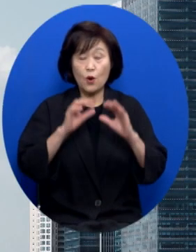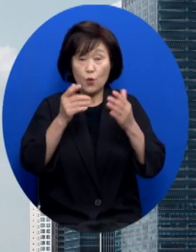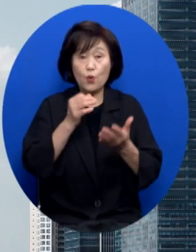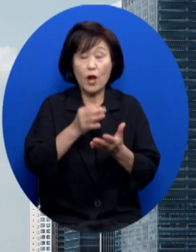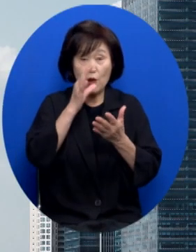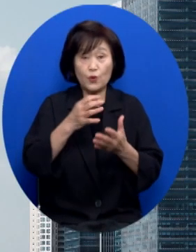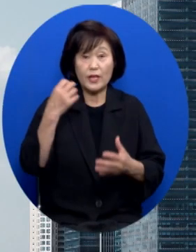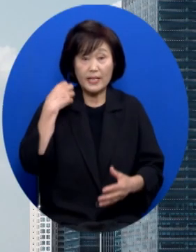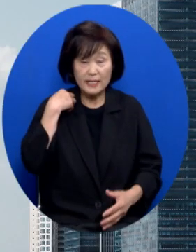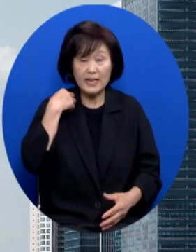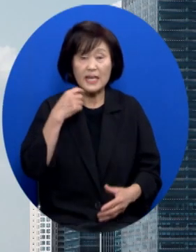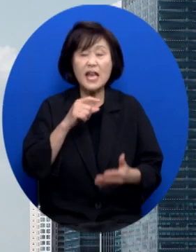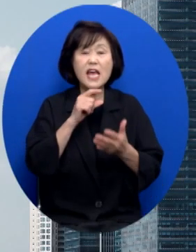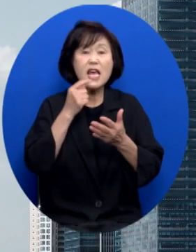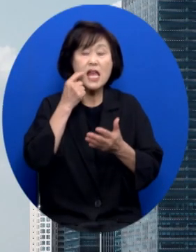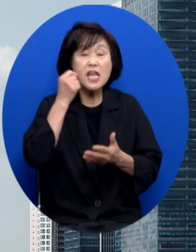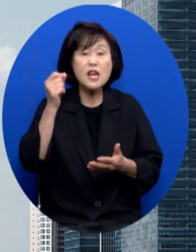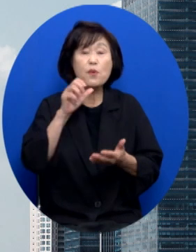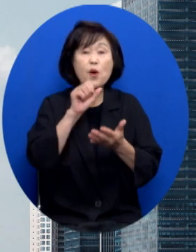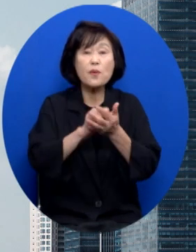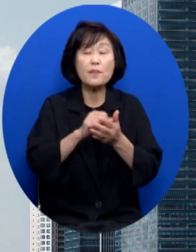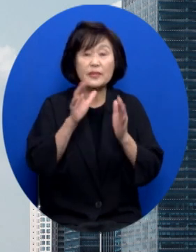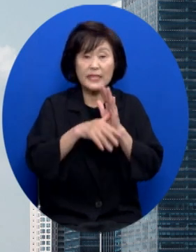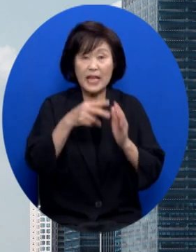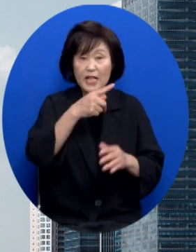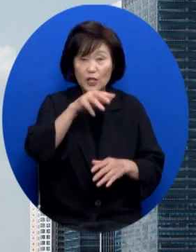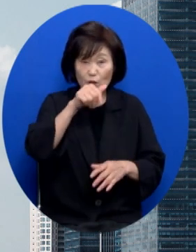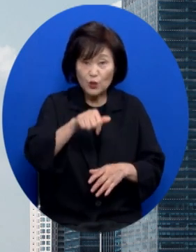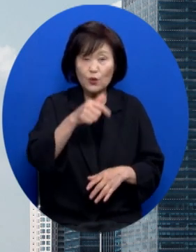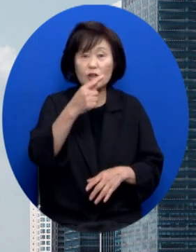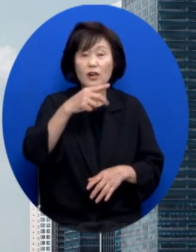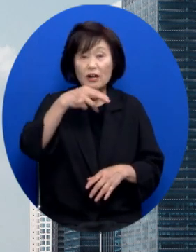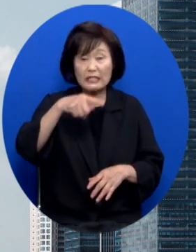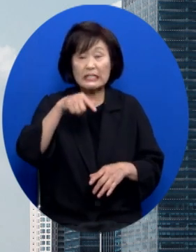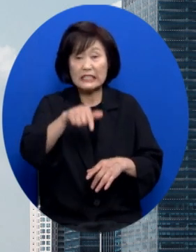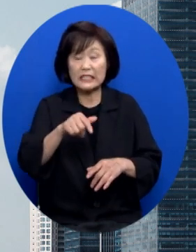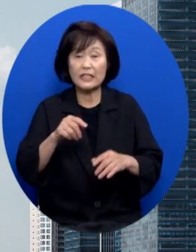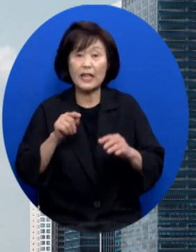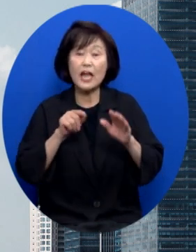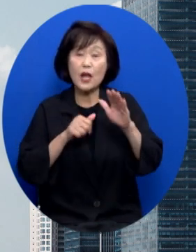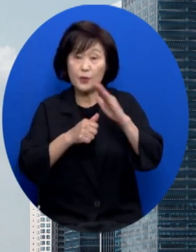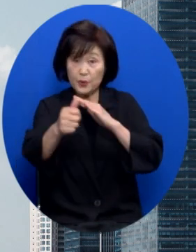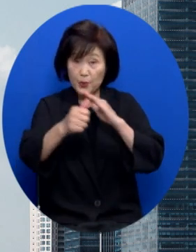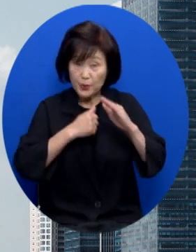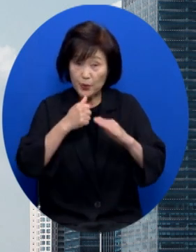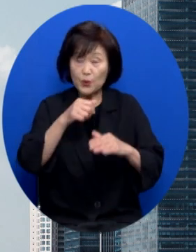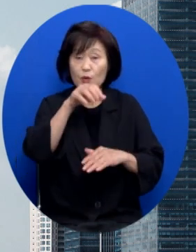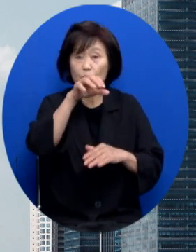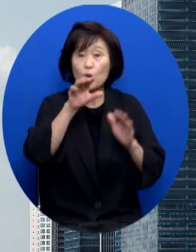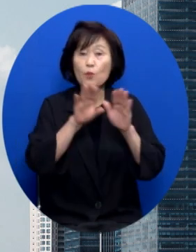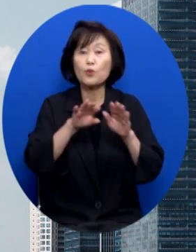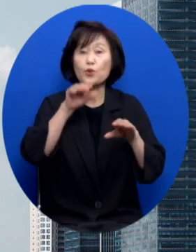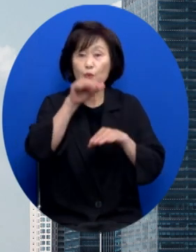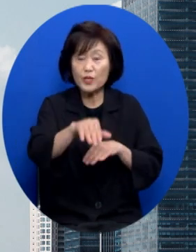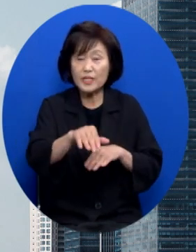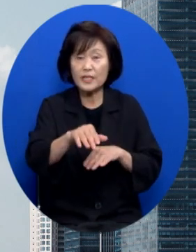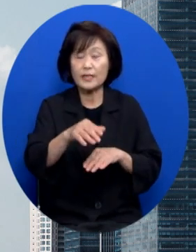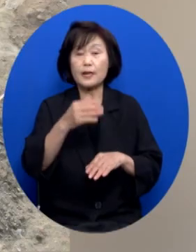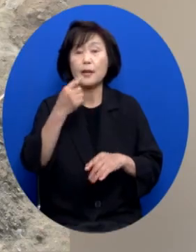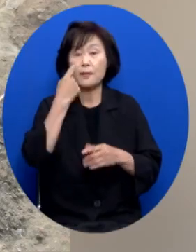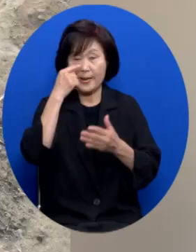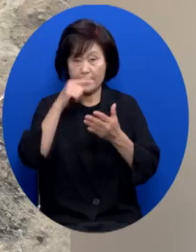국가유산청이 일제강점기 당시 해체된 덕수궁 흥덕전의 출입문 위치와 규모를 가늠할 수 있는 흔적을 발견했습니다.